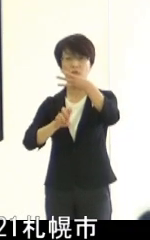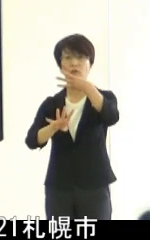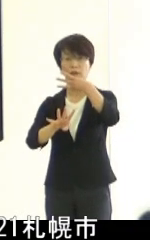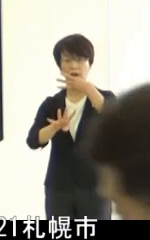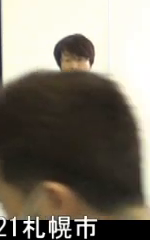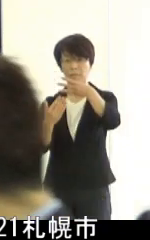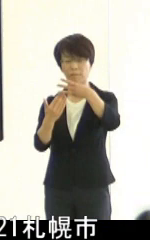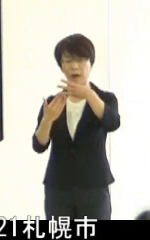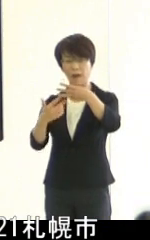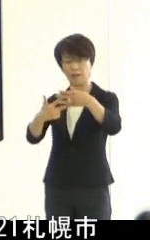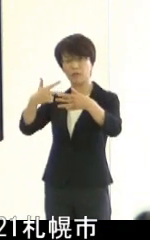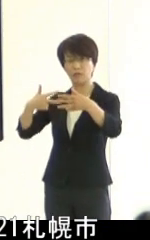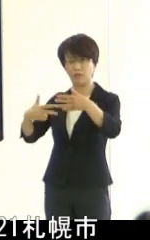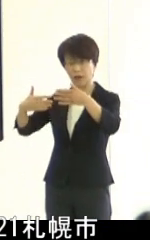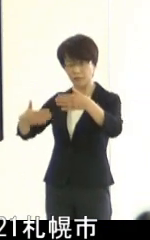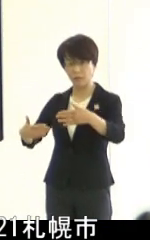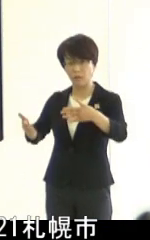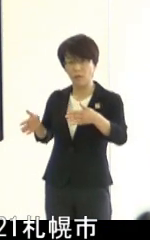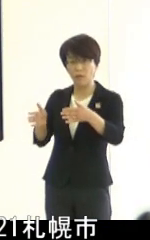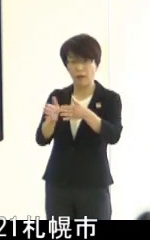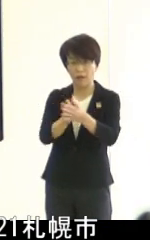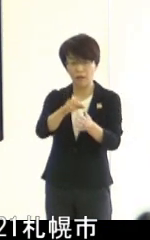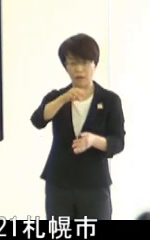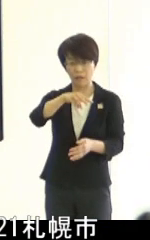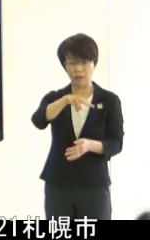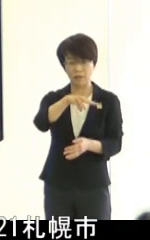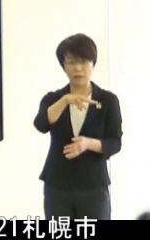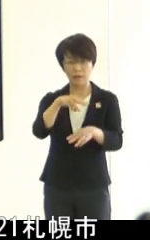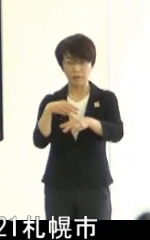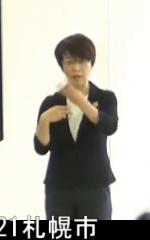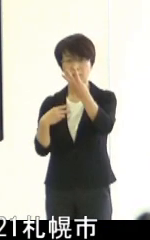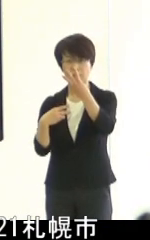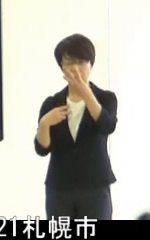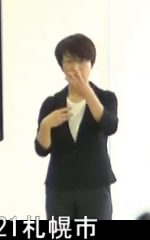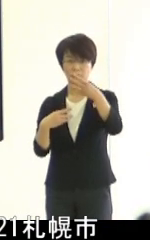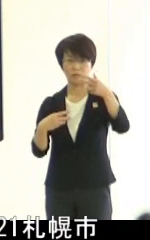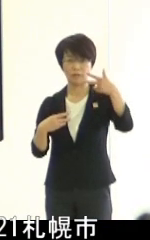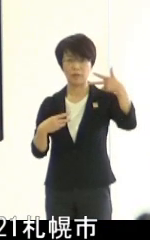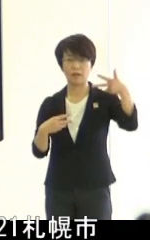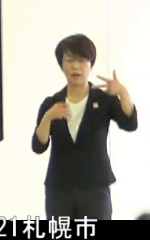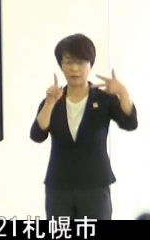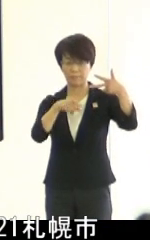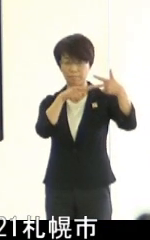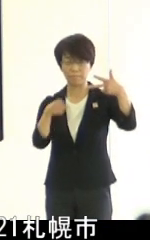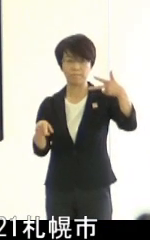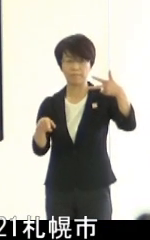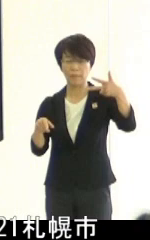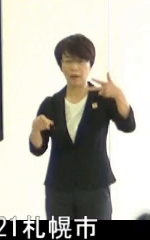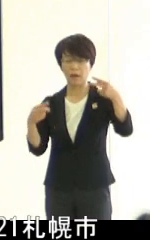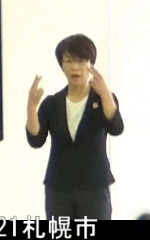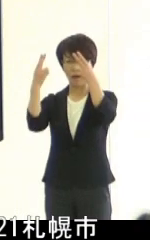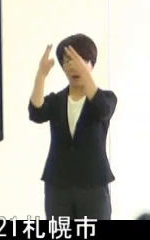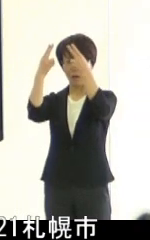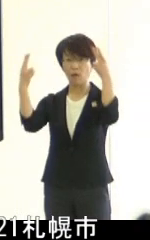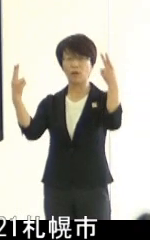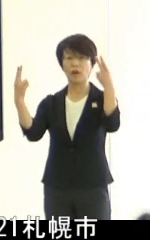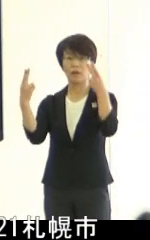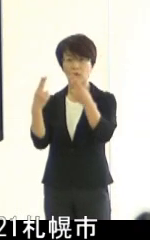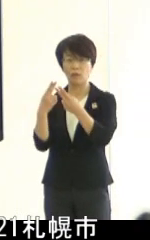週間の合計は307人となっております北海道の